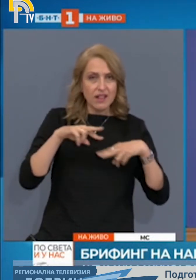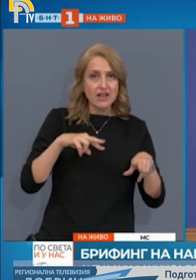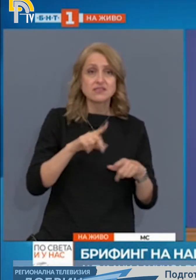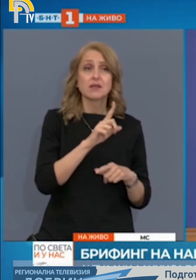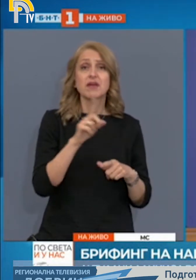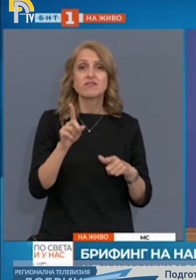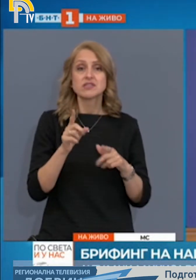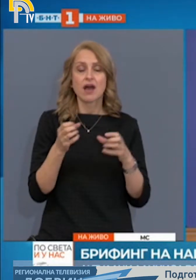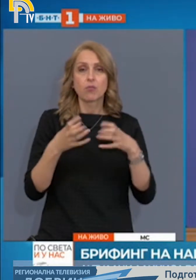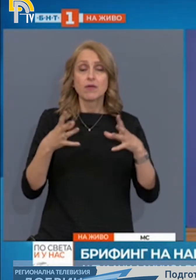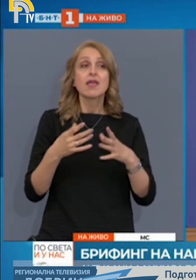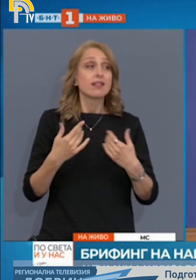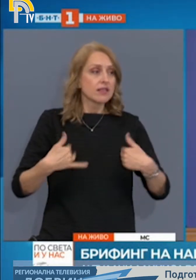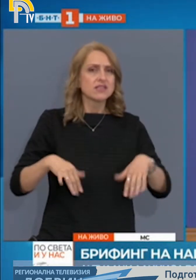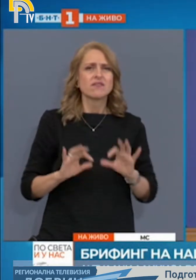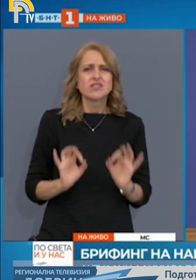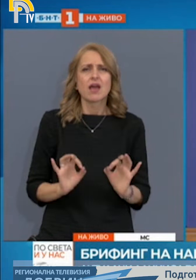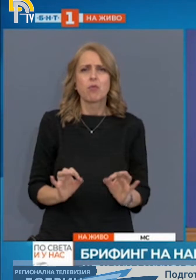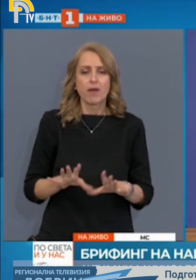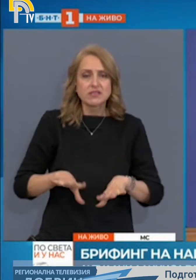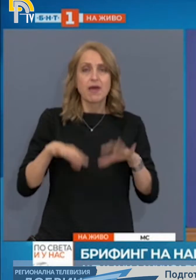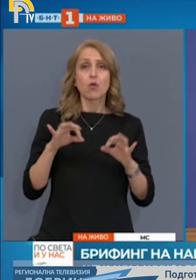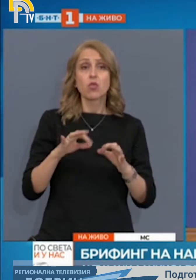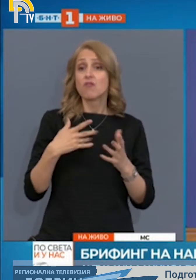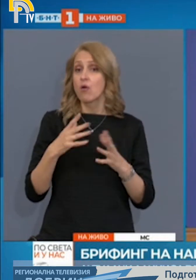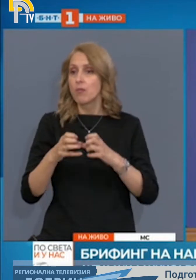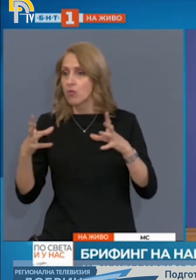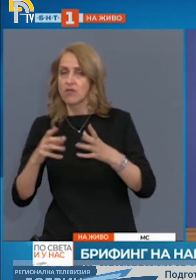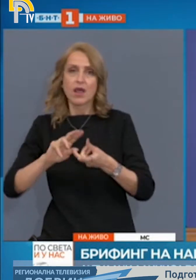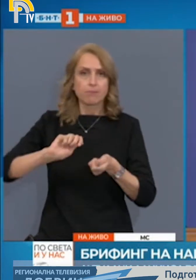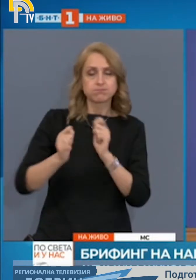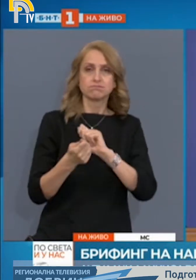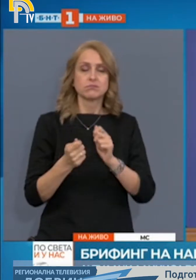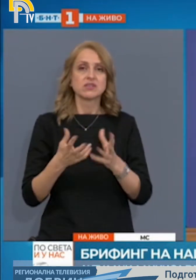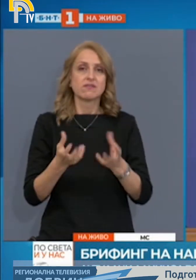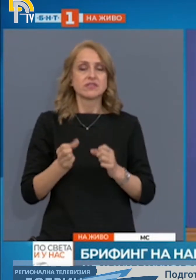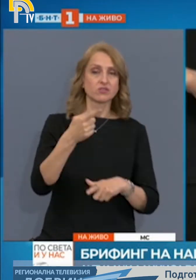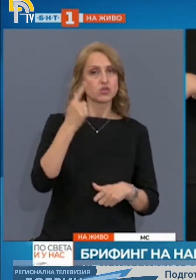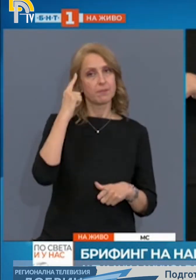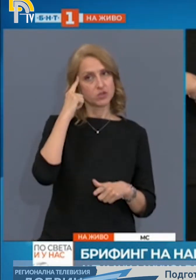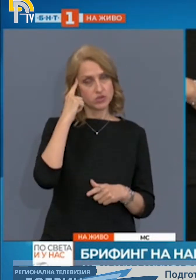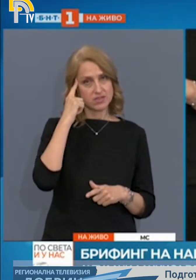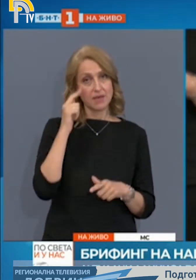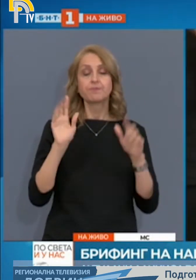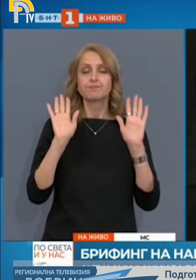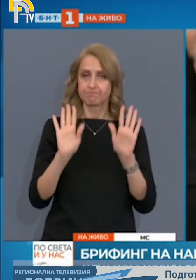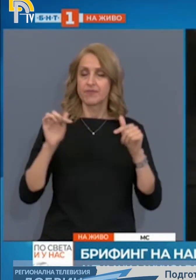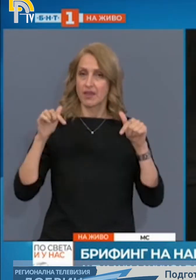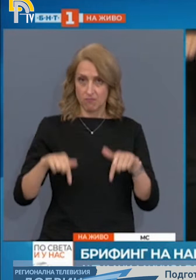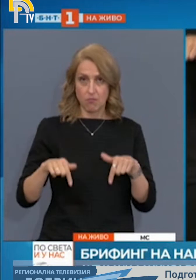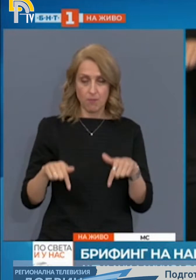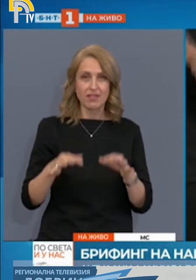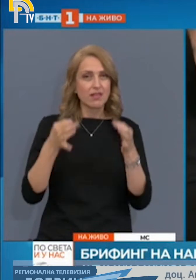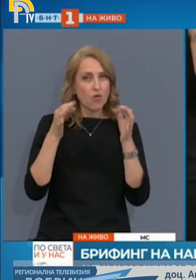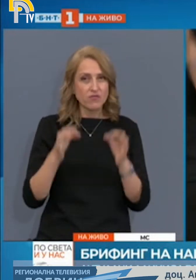момент сме готови да предприемем необходимите действия, ако това се наложи. Към момента, по официалните данни,